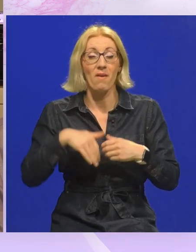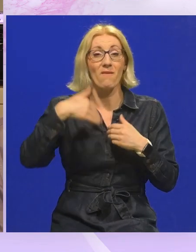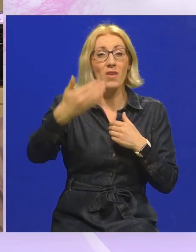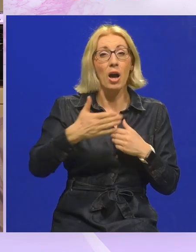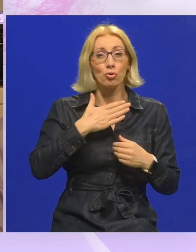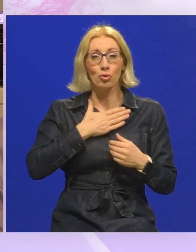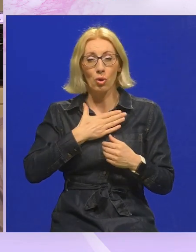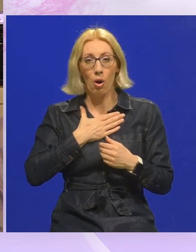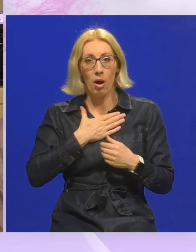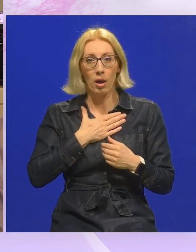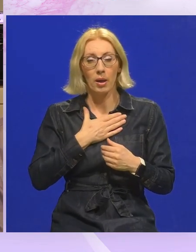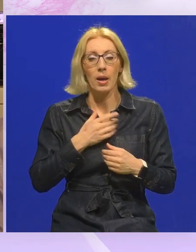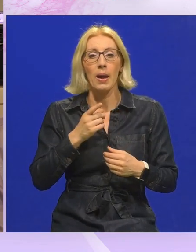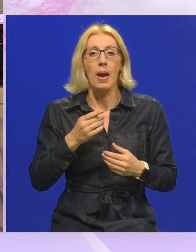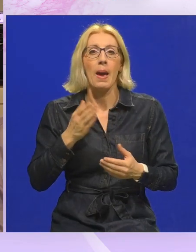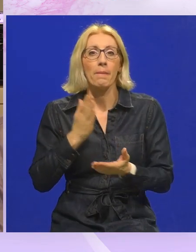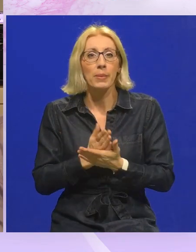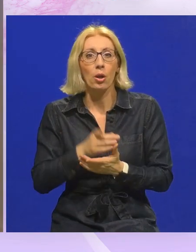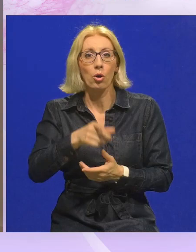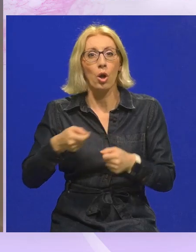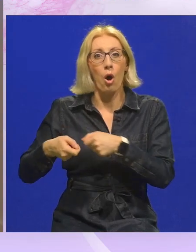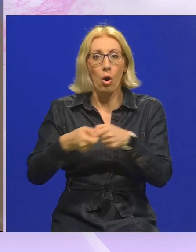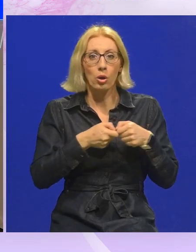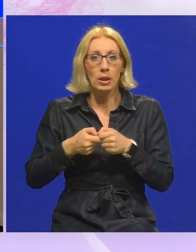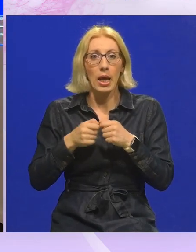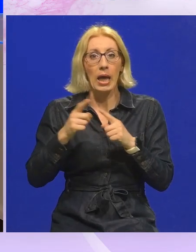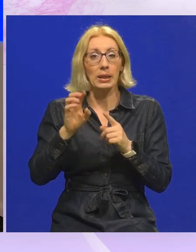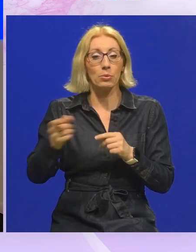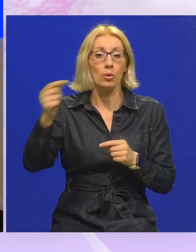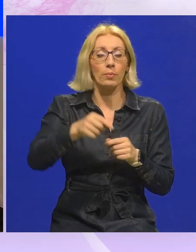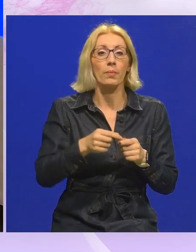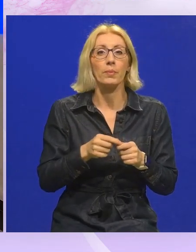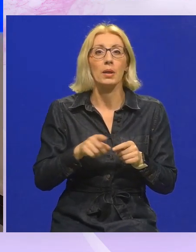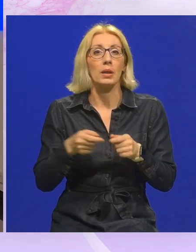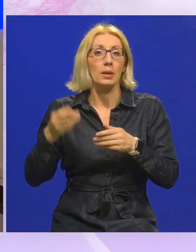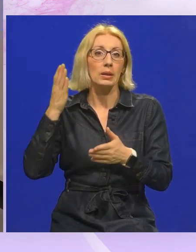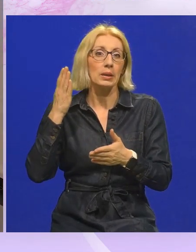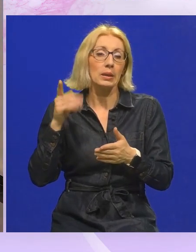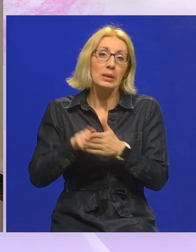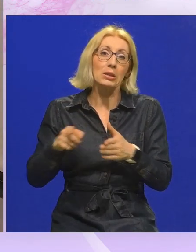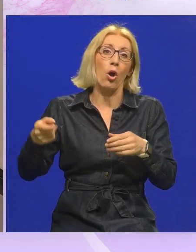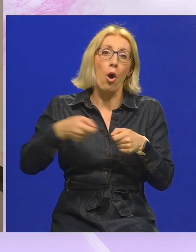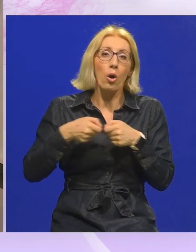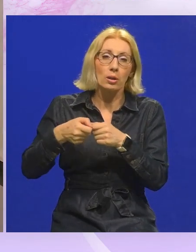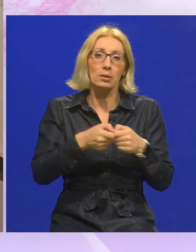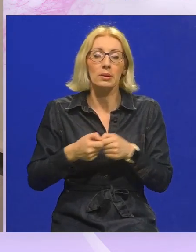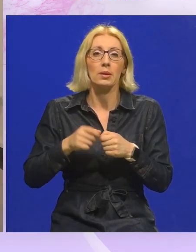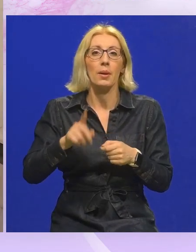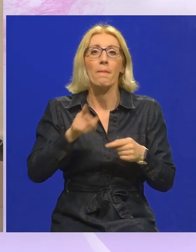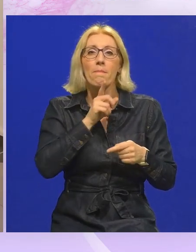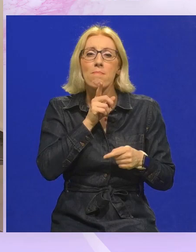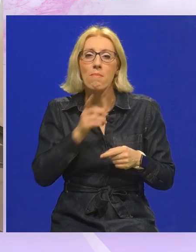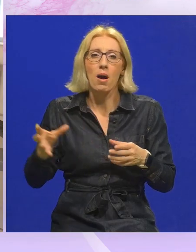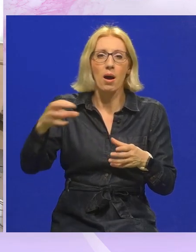škole, bilo one koje se organiziraju za tipičnu populaciju, bilo one koje se organiziraju, kojih je vrlo malo, dakle koje se